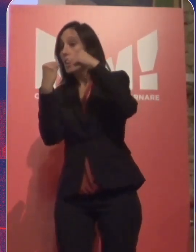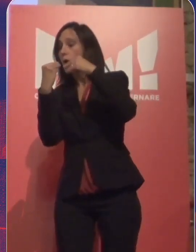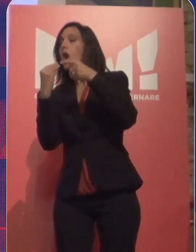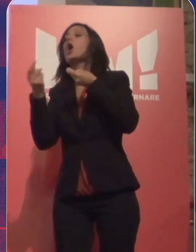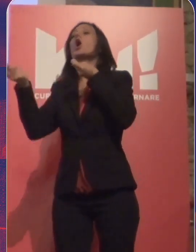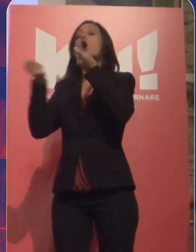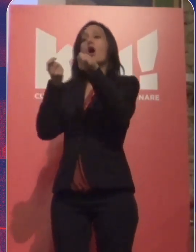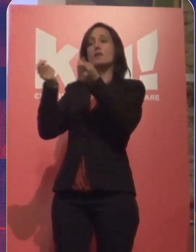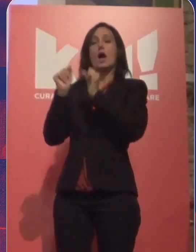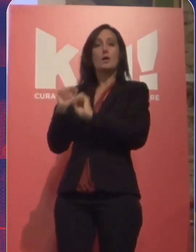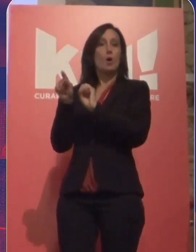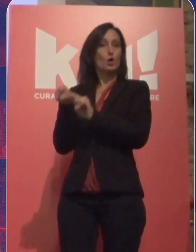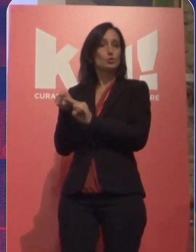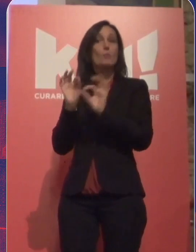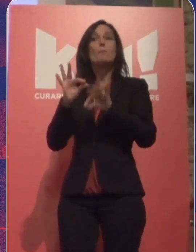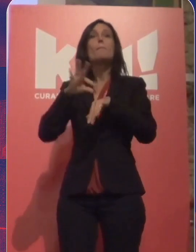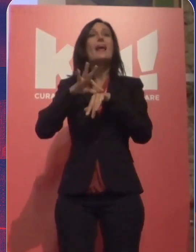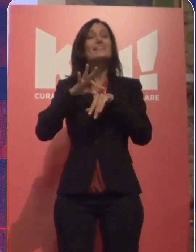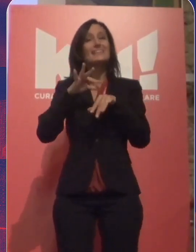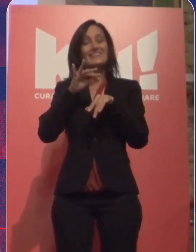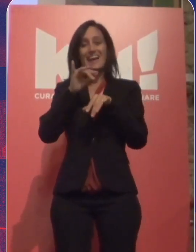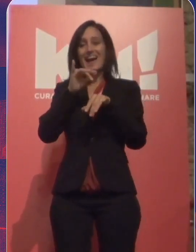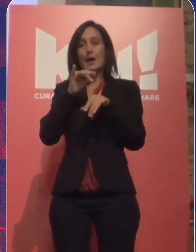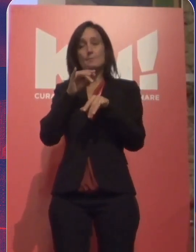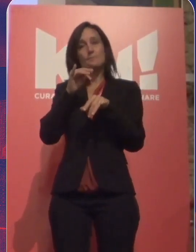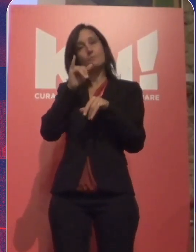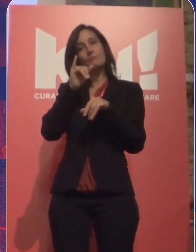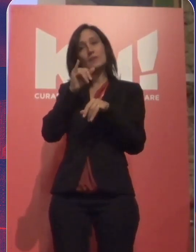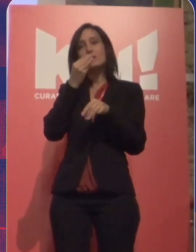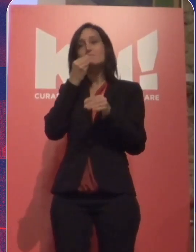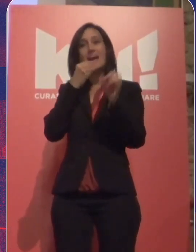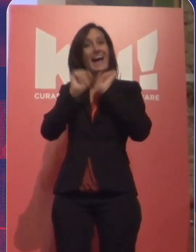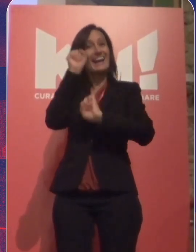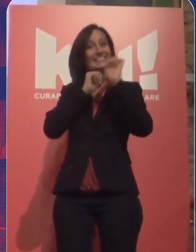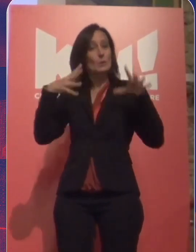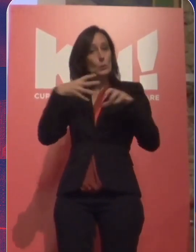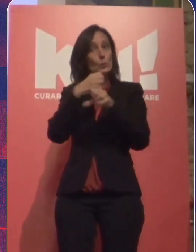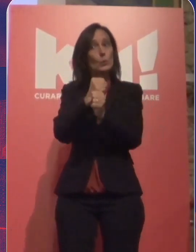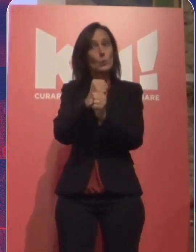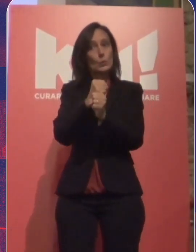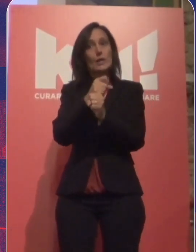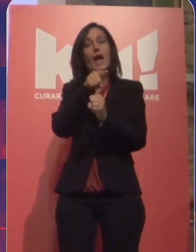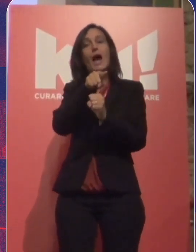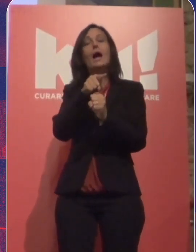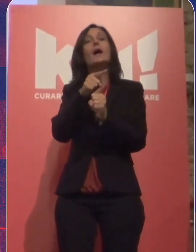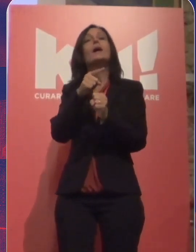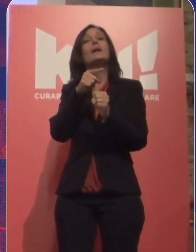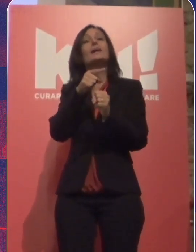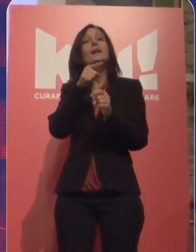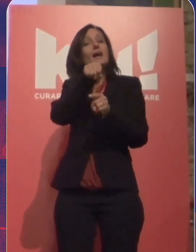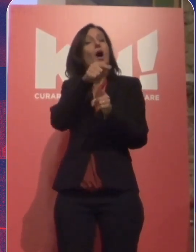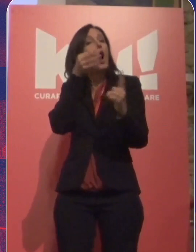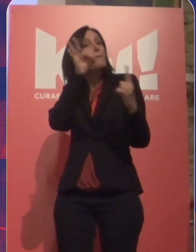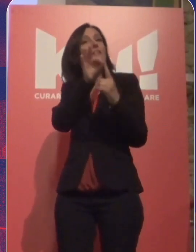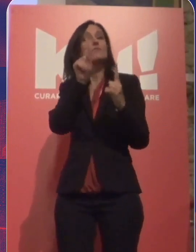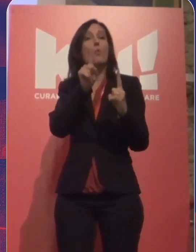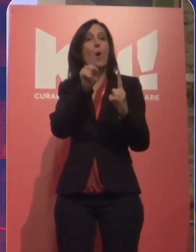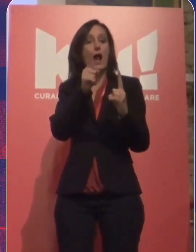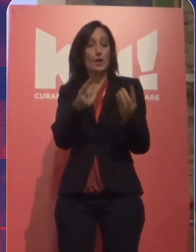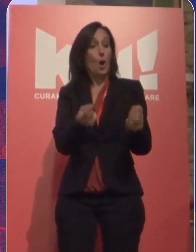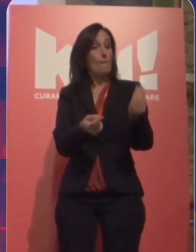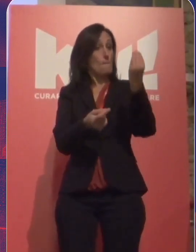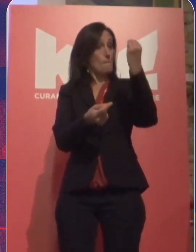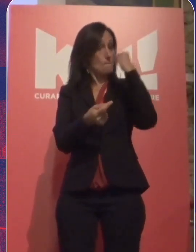quello che esce deve dare somma zero cioè deve preservare un equilibrio assoluto nelle